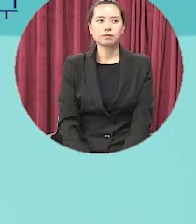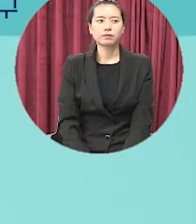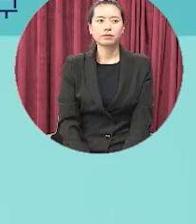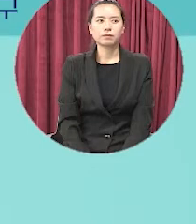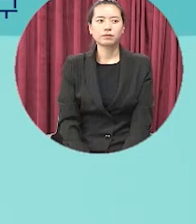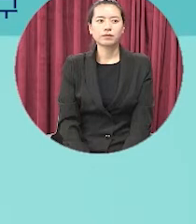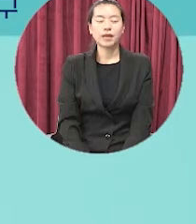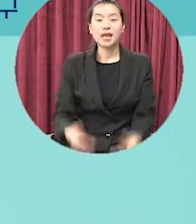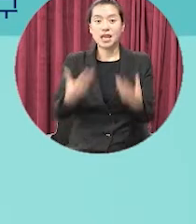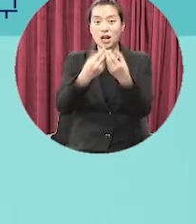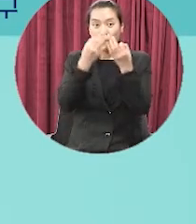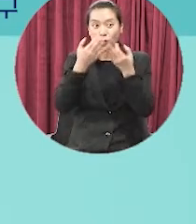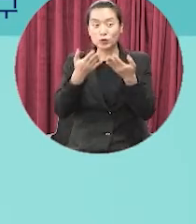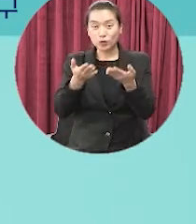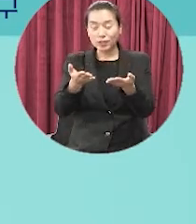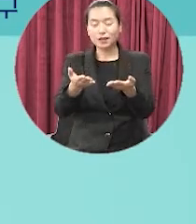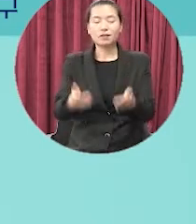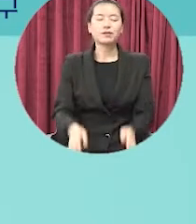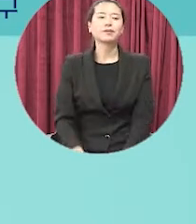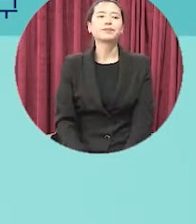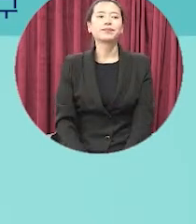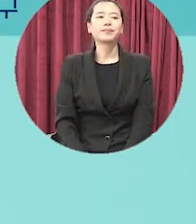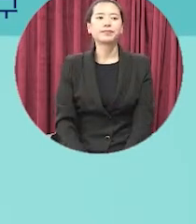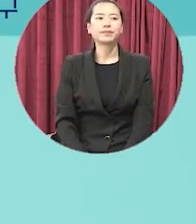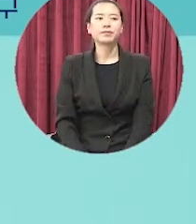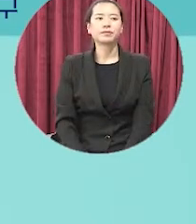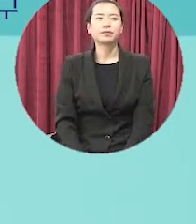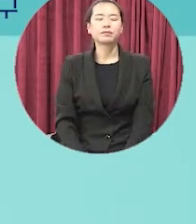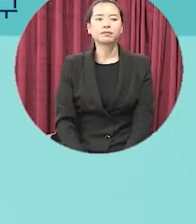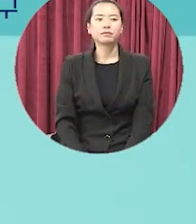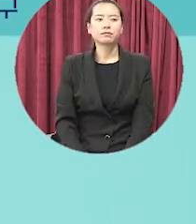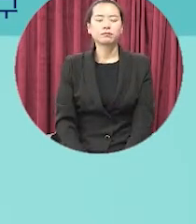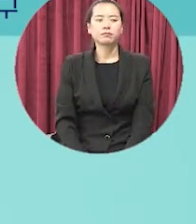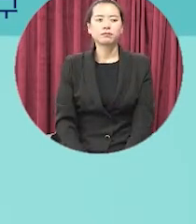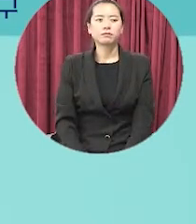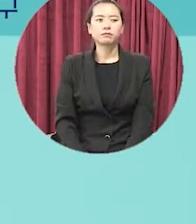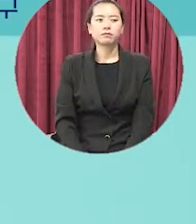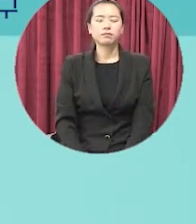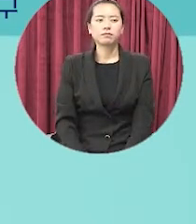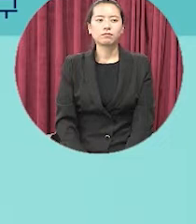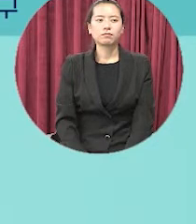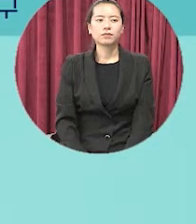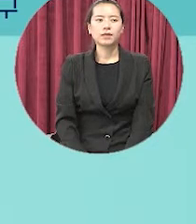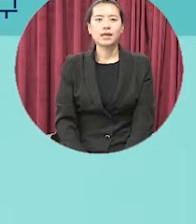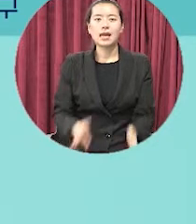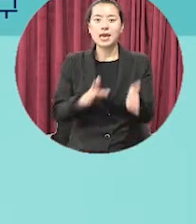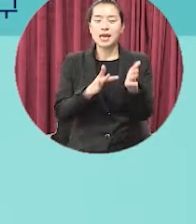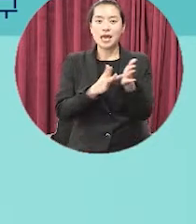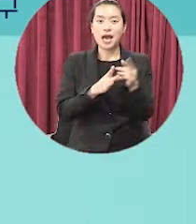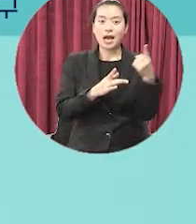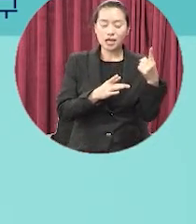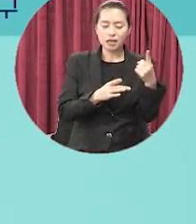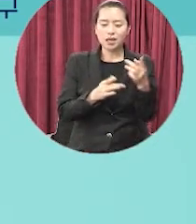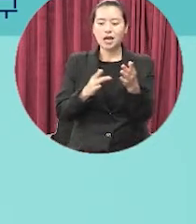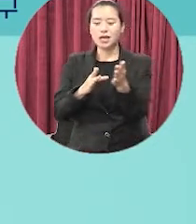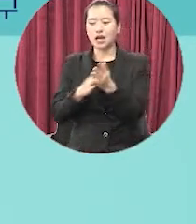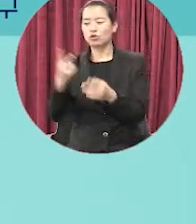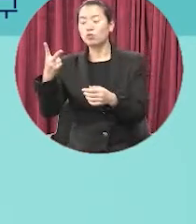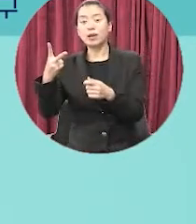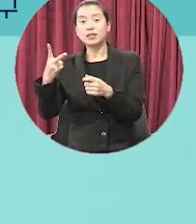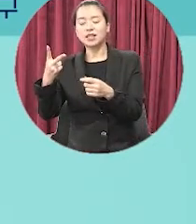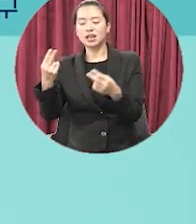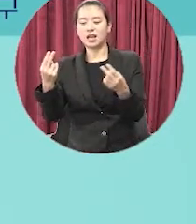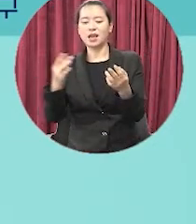한번 그 인해 를 보자면 다음과 같이 어 선 버스트 플러스를 통해서 어 첫번째 약지와 두번째 사용한 잡지 이런